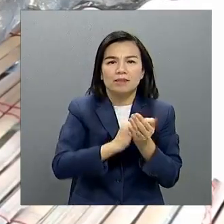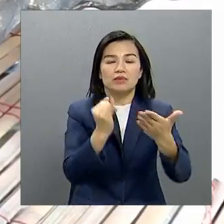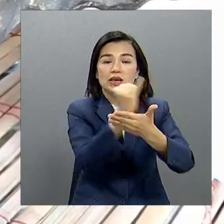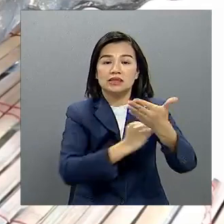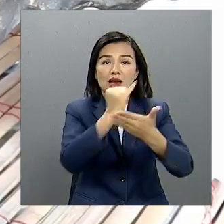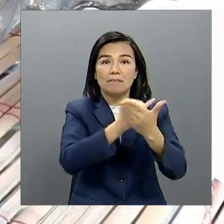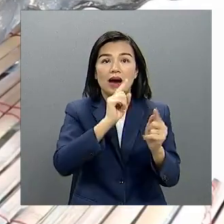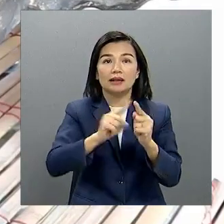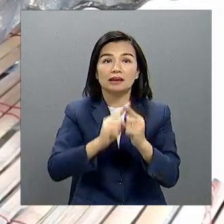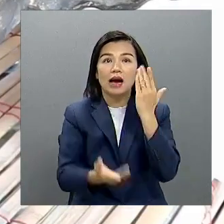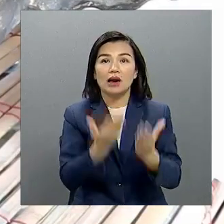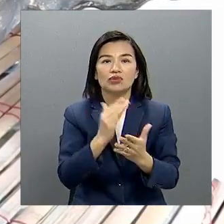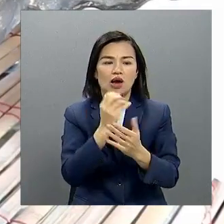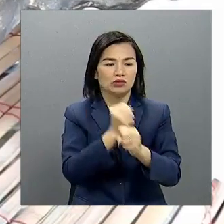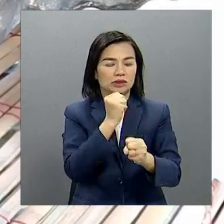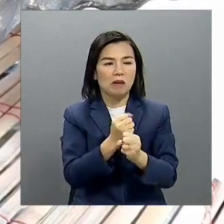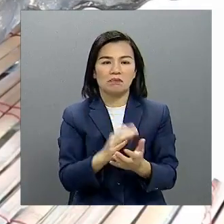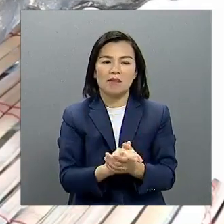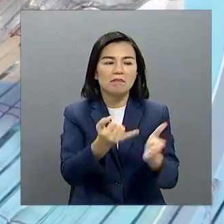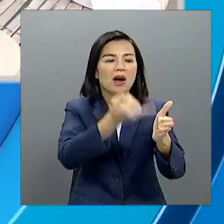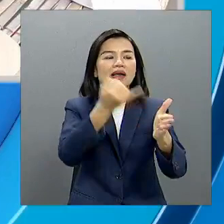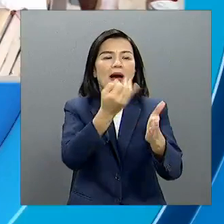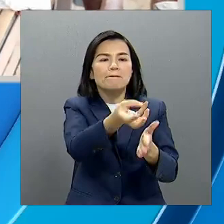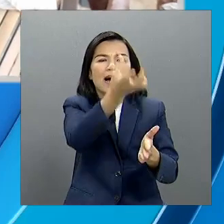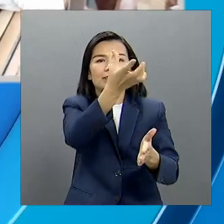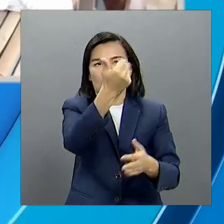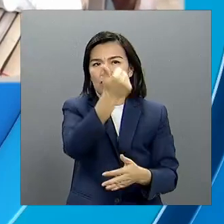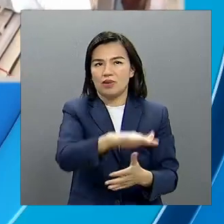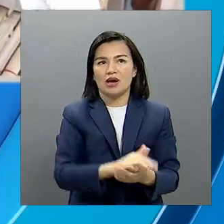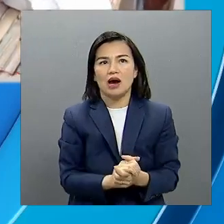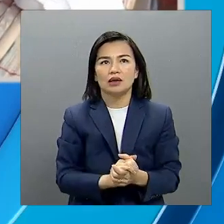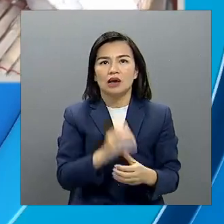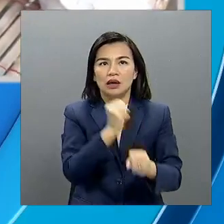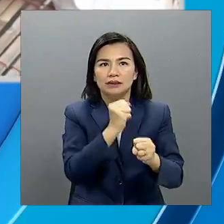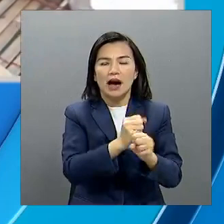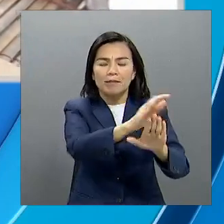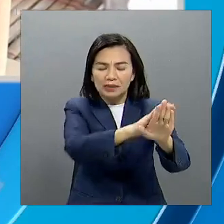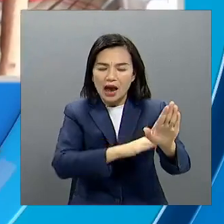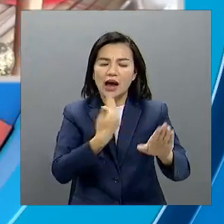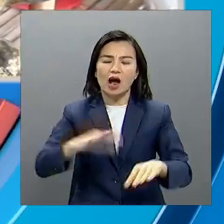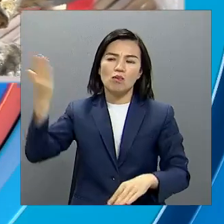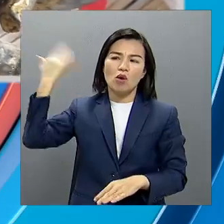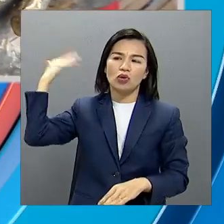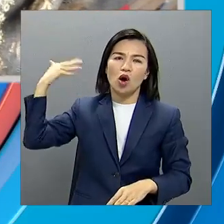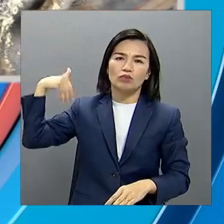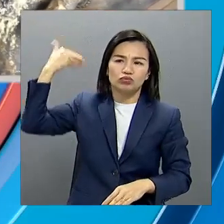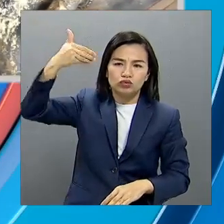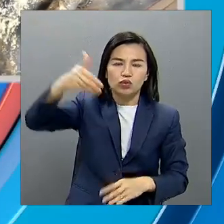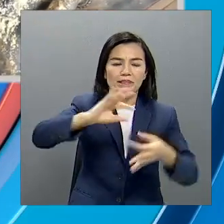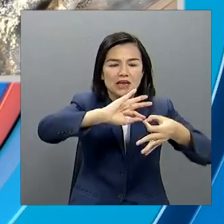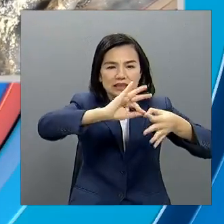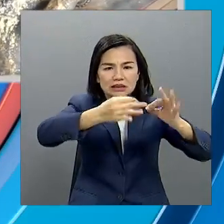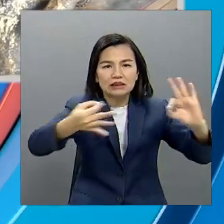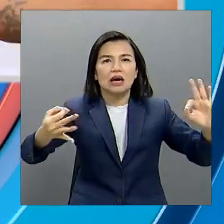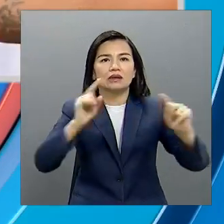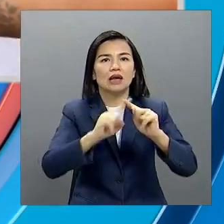าทำลวกๆไม่ได้นะฮะคือโดยเป็นอะไรที่ทำมาตั้งแต่สมัยอดีตเนี่ยนะครับมันต้องมีเรื่องราวม ัน คือเป็นการให้